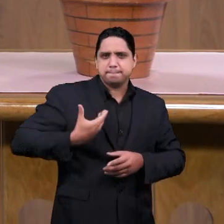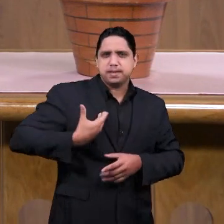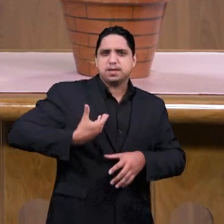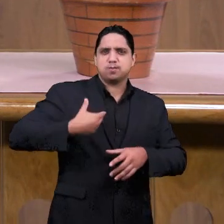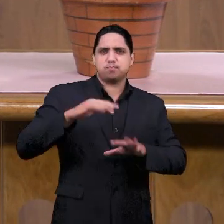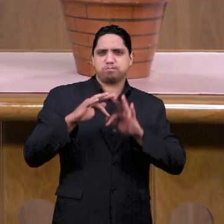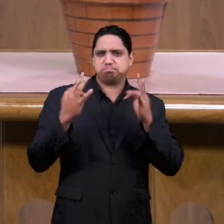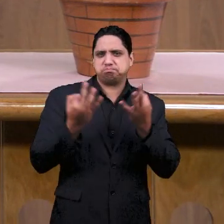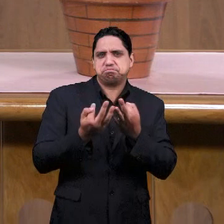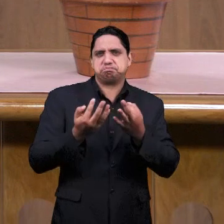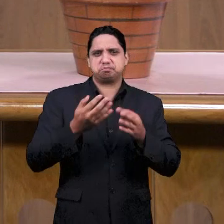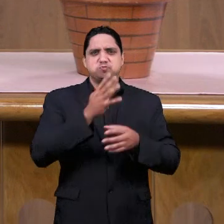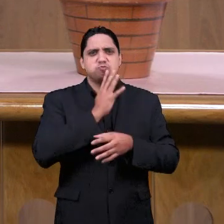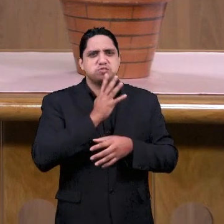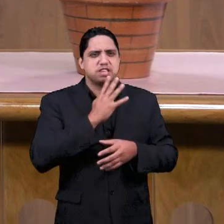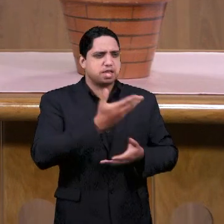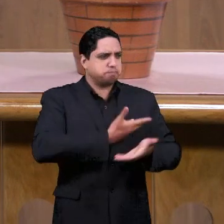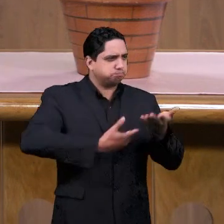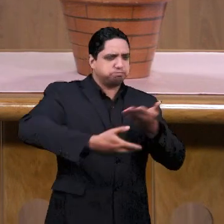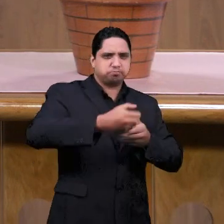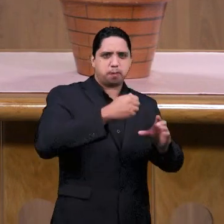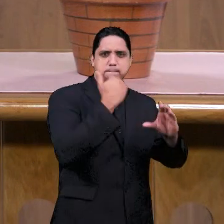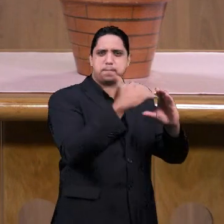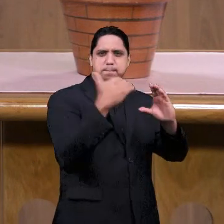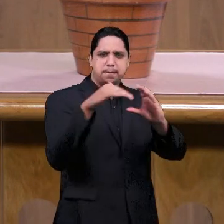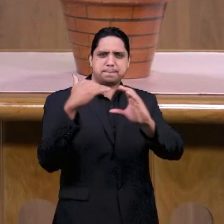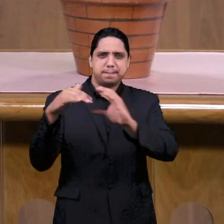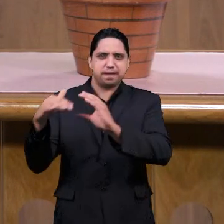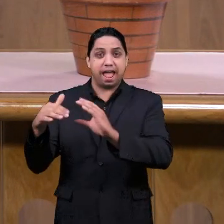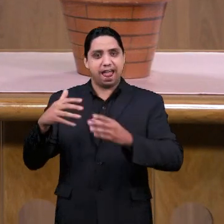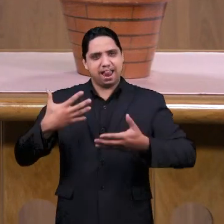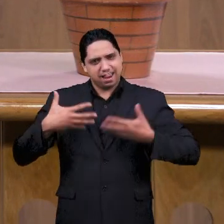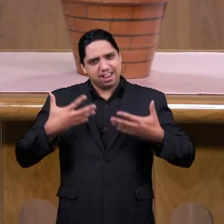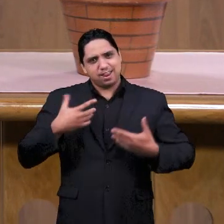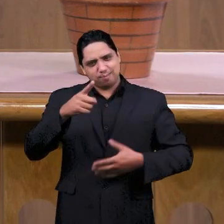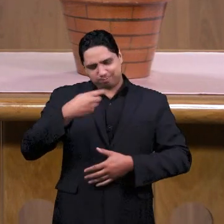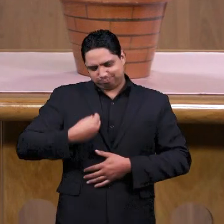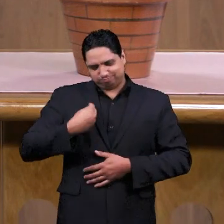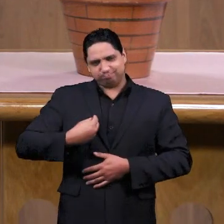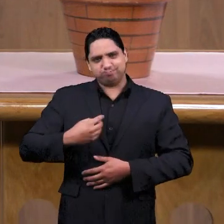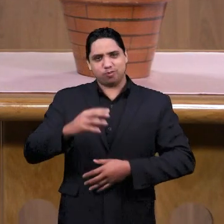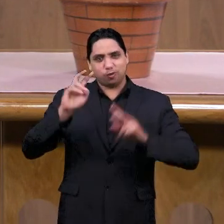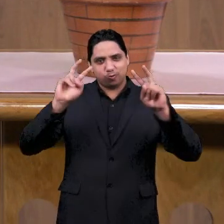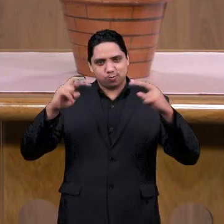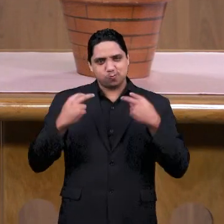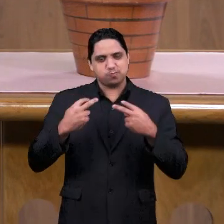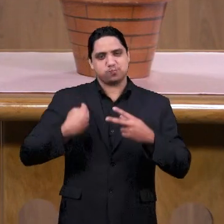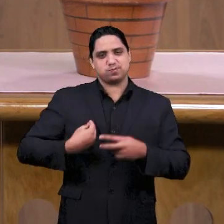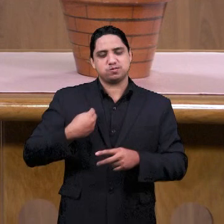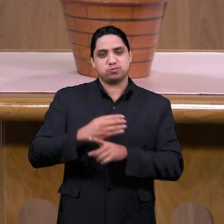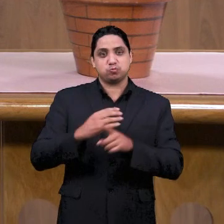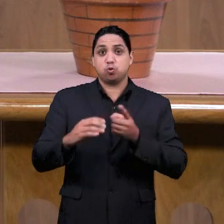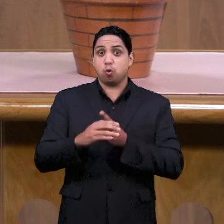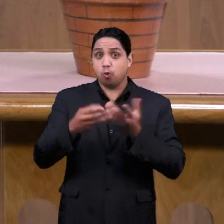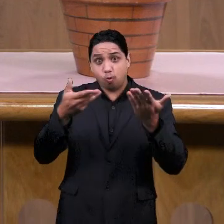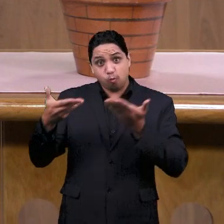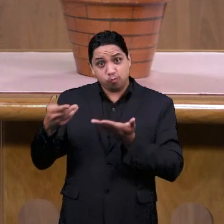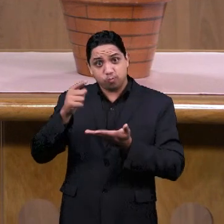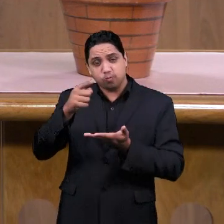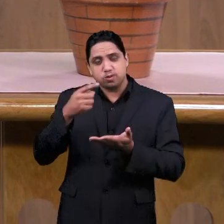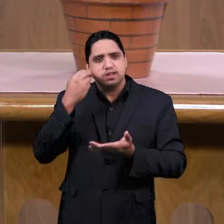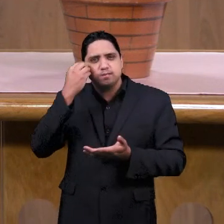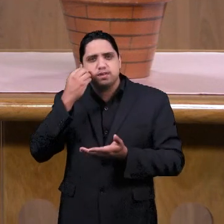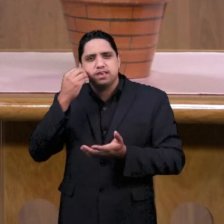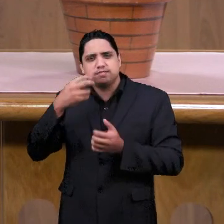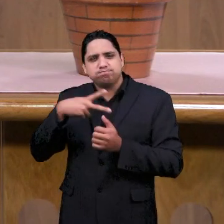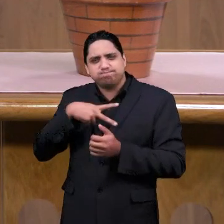прислали, родственникам или знакомым, или соседам. Для нас большая радость, что вы сегодня с нами. И мы приглашаем вас иметь вместе